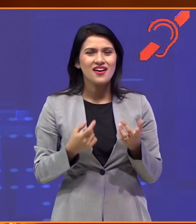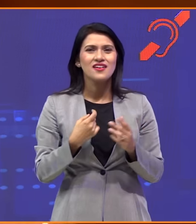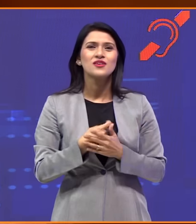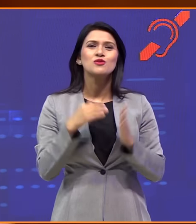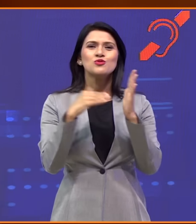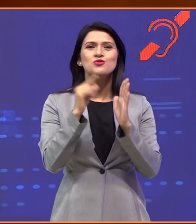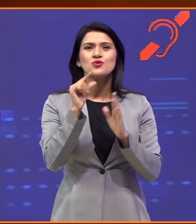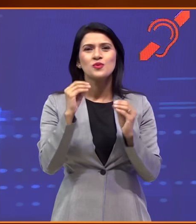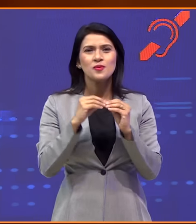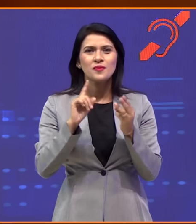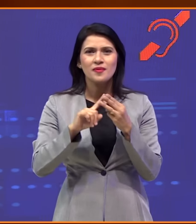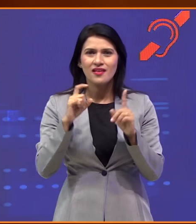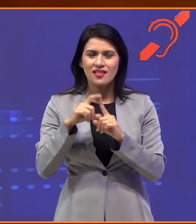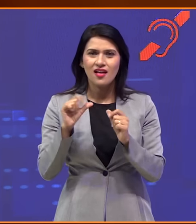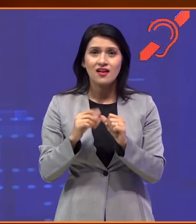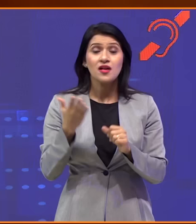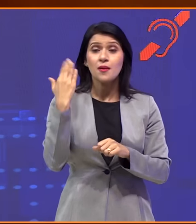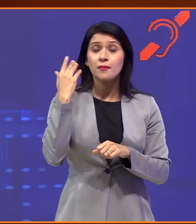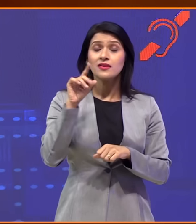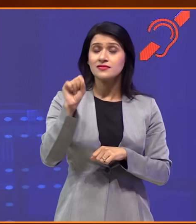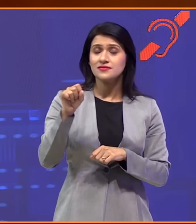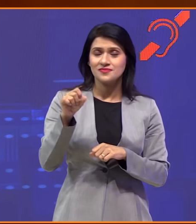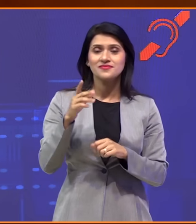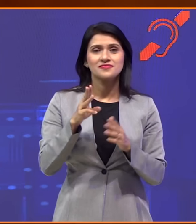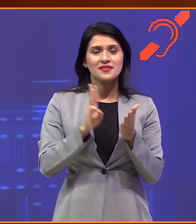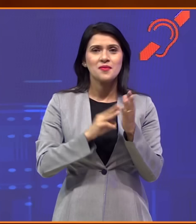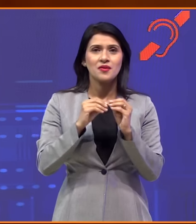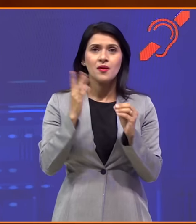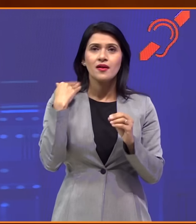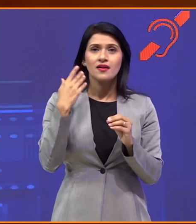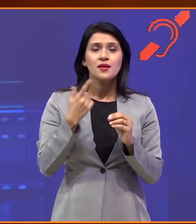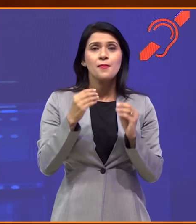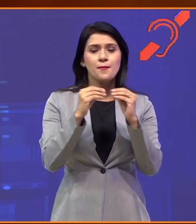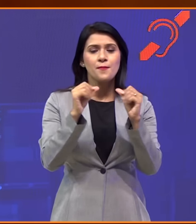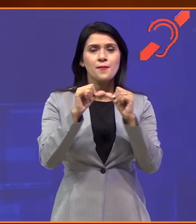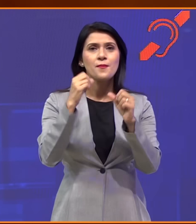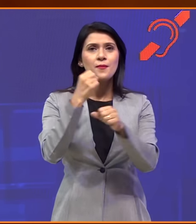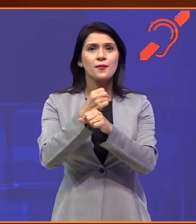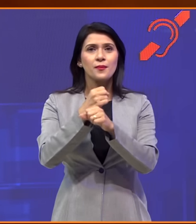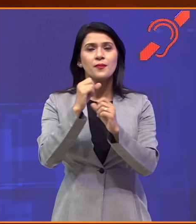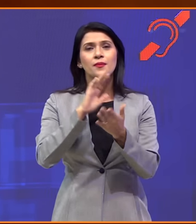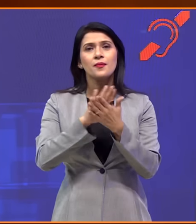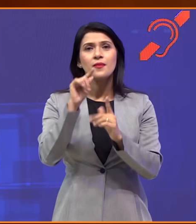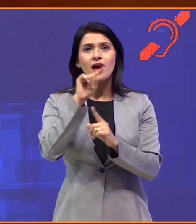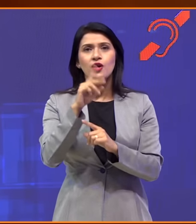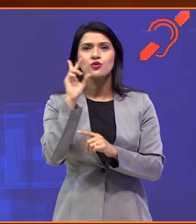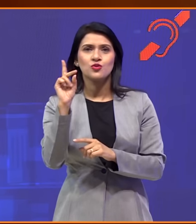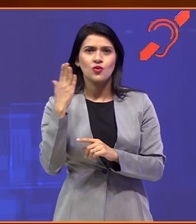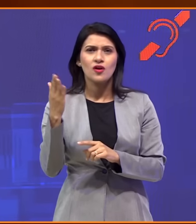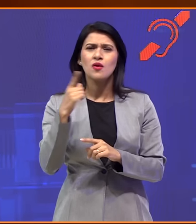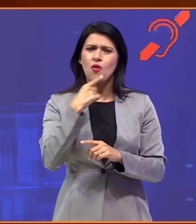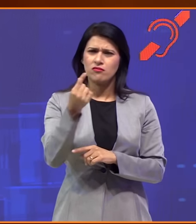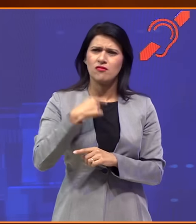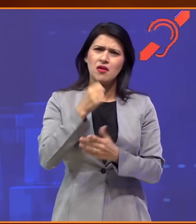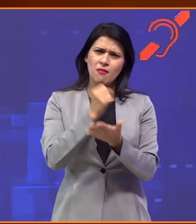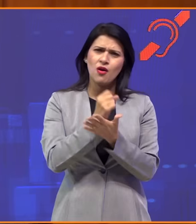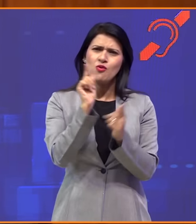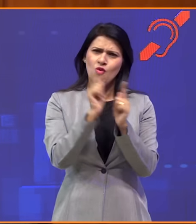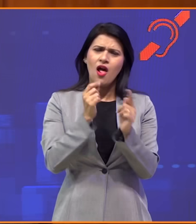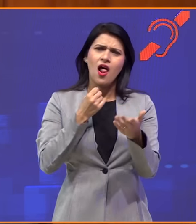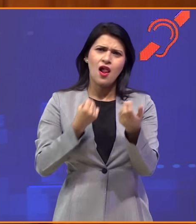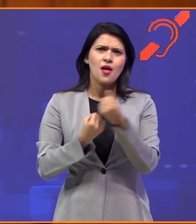में जैसे मैंने बागी टू की थी अहमद खान के लिए अहमद खान दोस्त था उसने फोन किया कि तुझे करना ही है इसमें तेरी जरूरत है तुझे हेल्प करना है